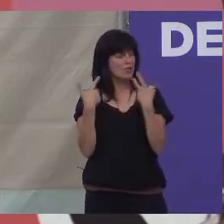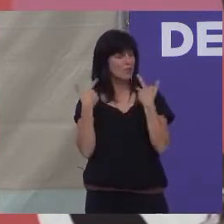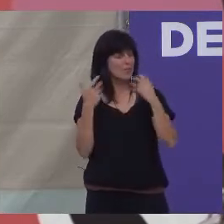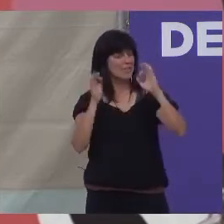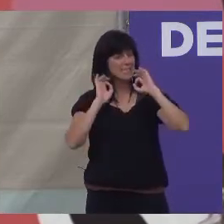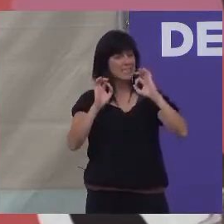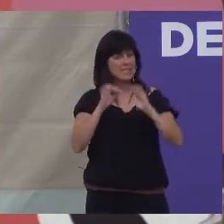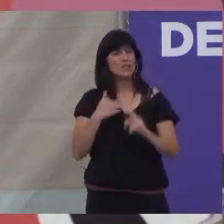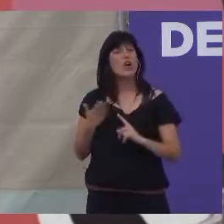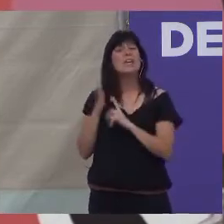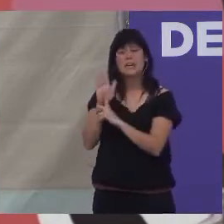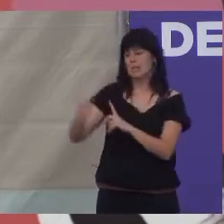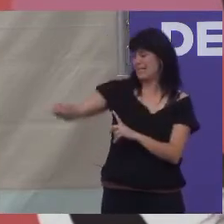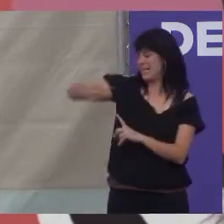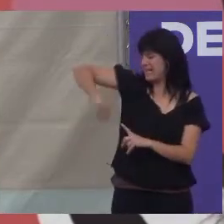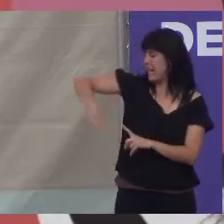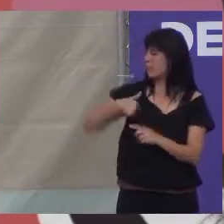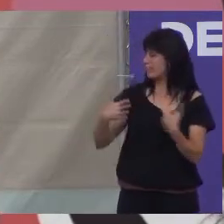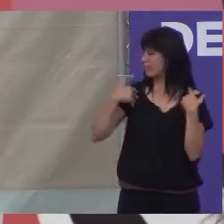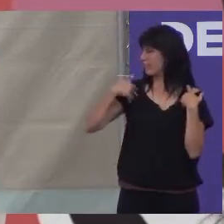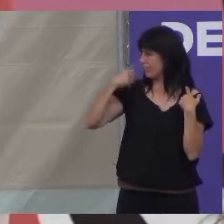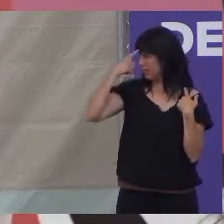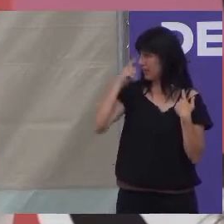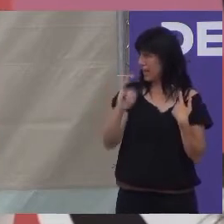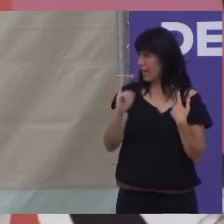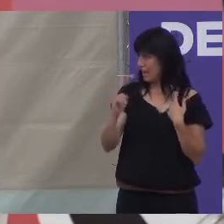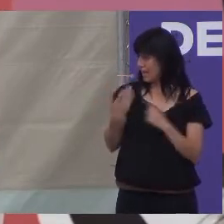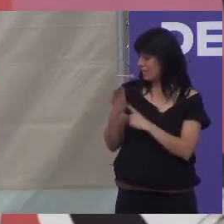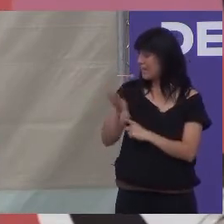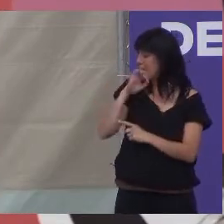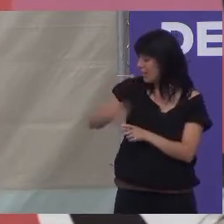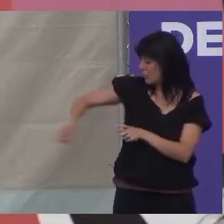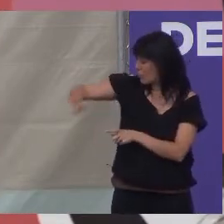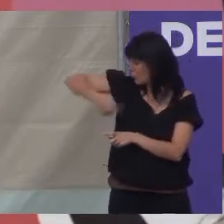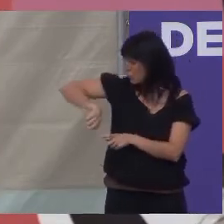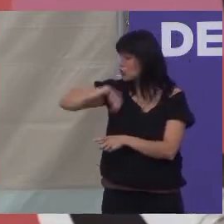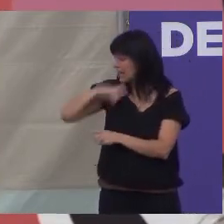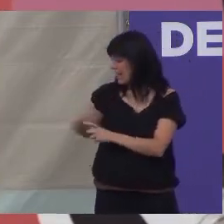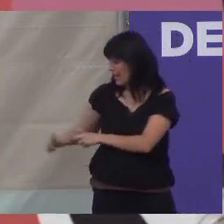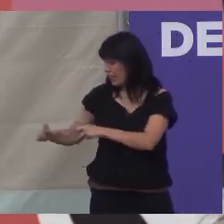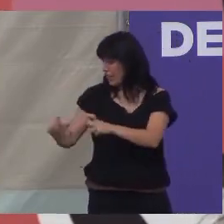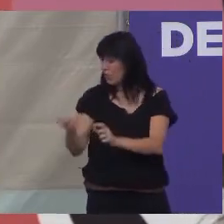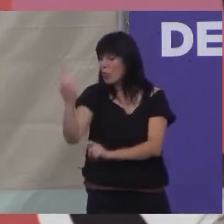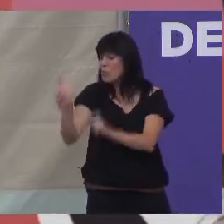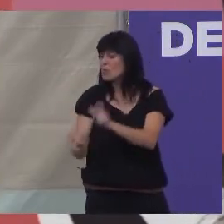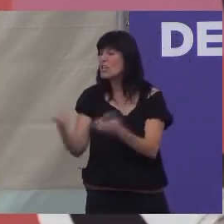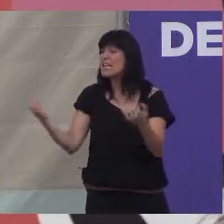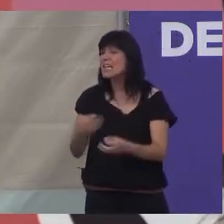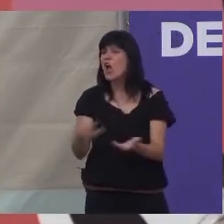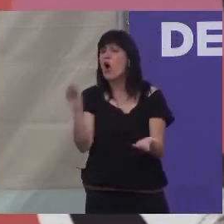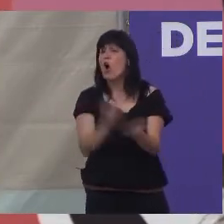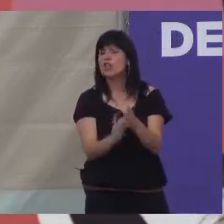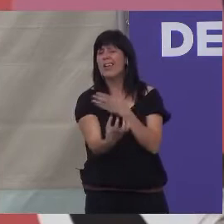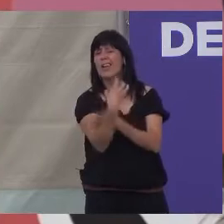de representar-vos, a vosaltres, als cercles, a la gent que no vol més que ningú li prenga el